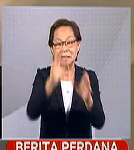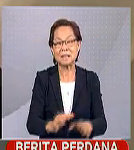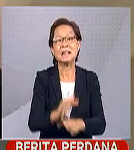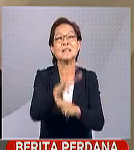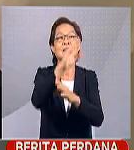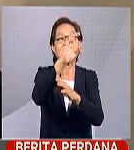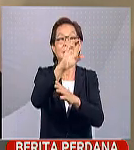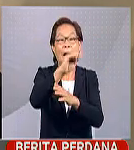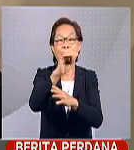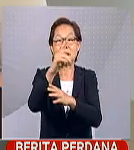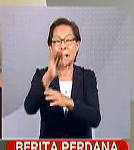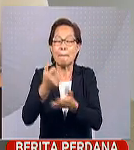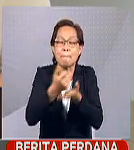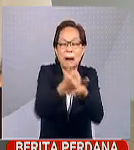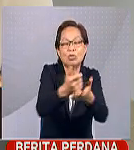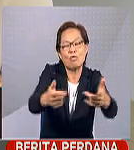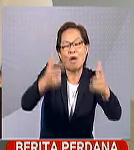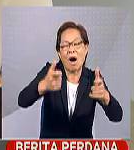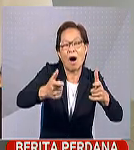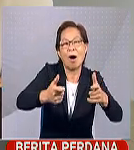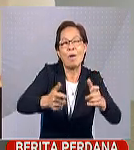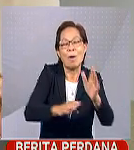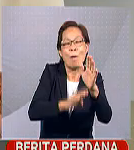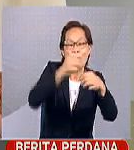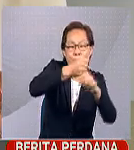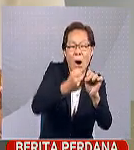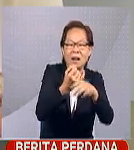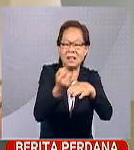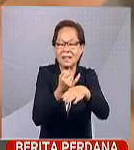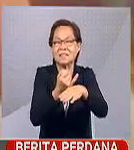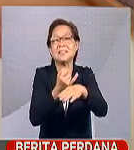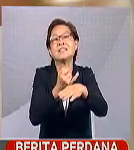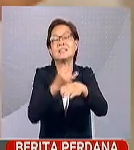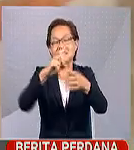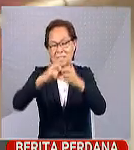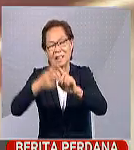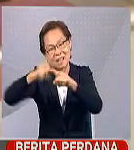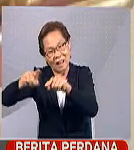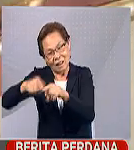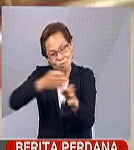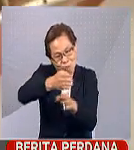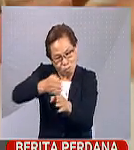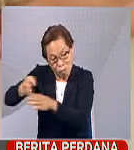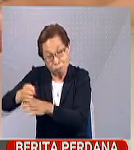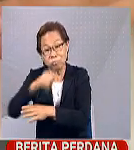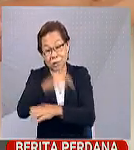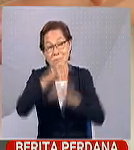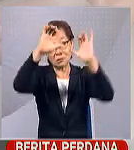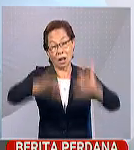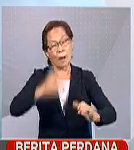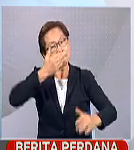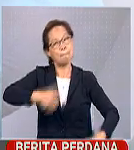Malaysia akan turut membantu mempercepat proses pembangunan industri digital dalam pelbagai sektor. Ia juga dianggap sebagai cara